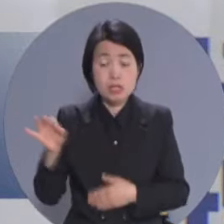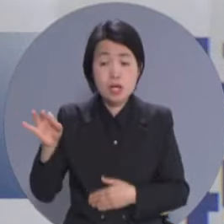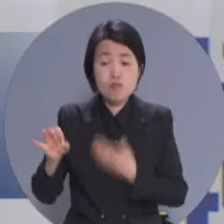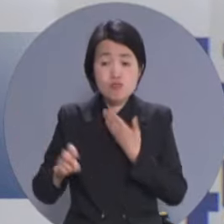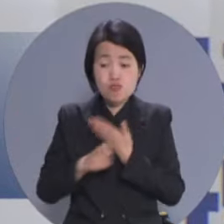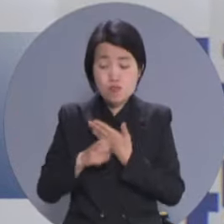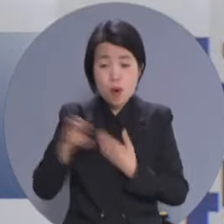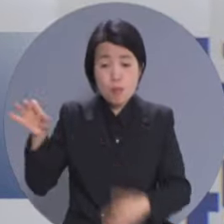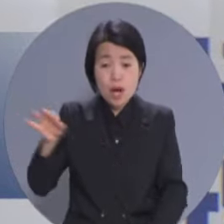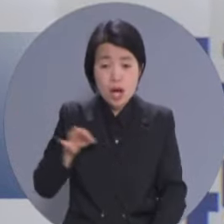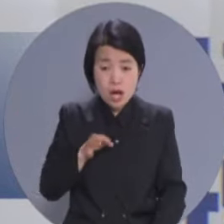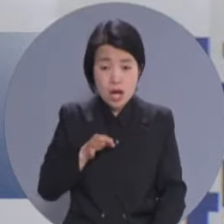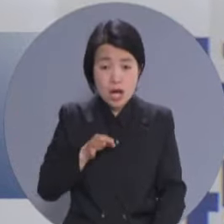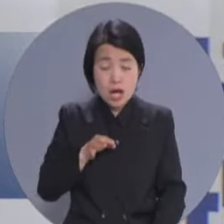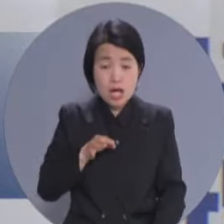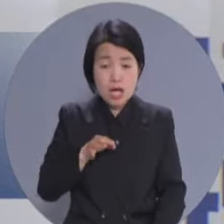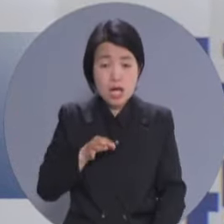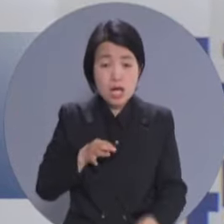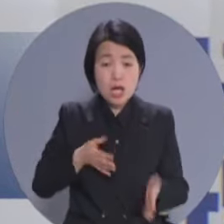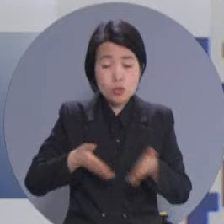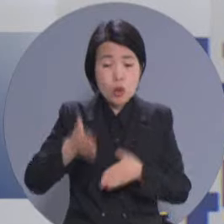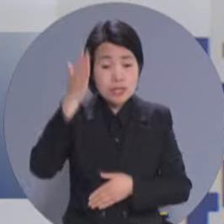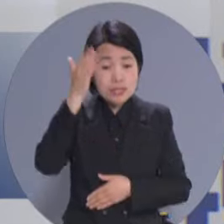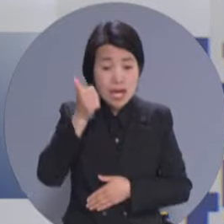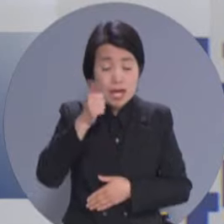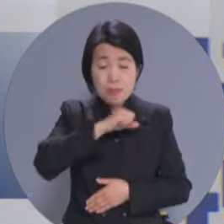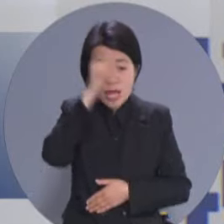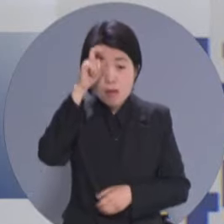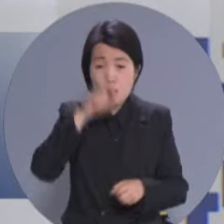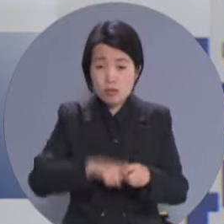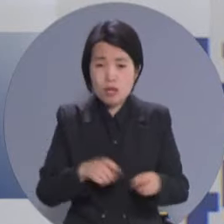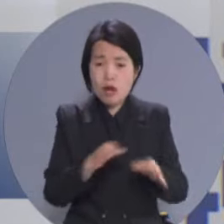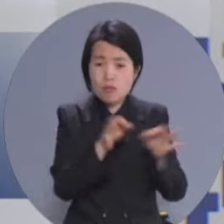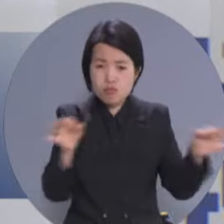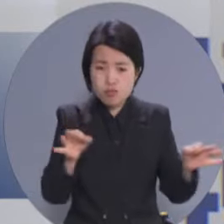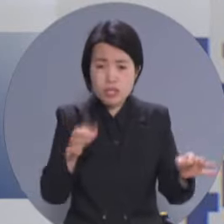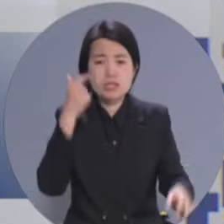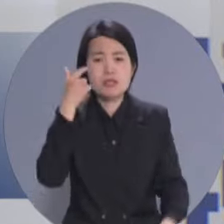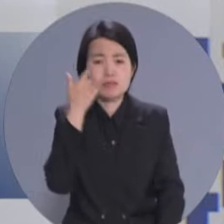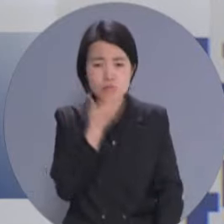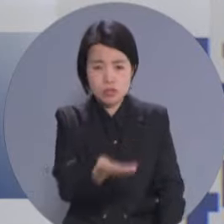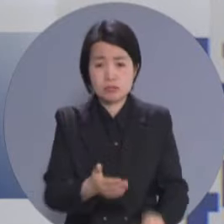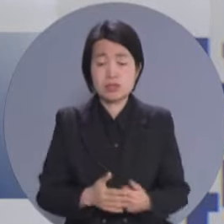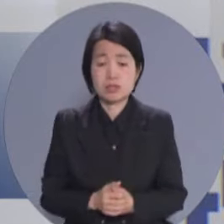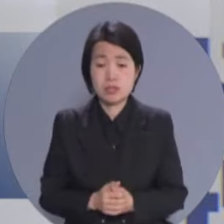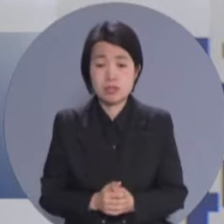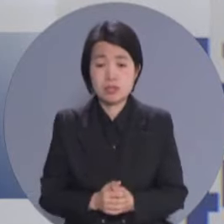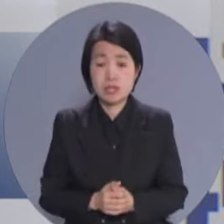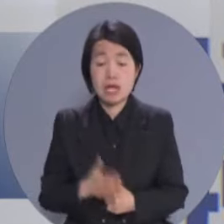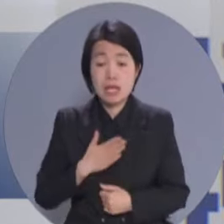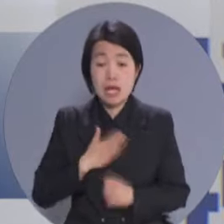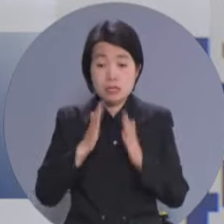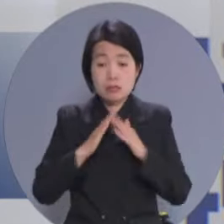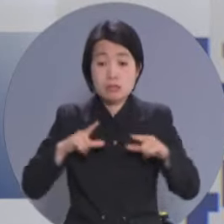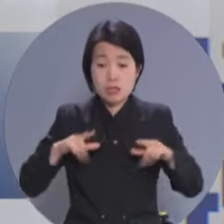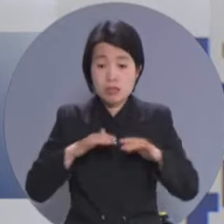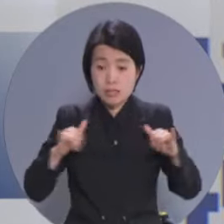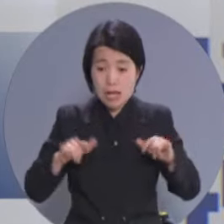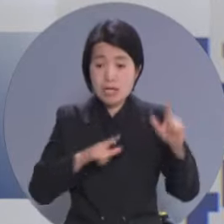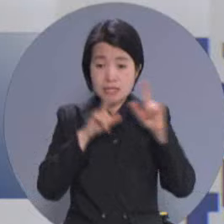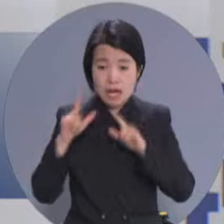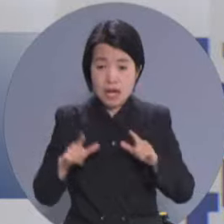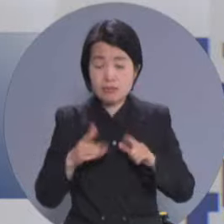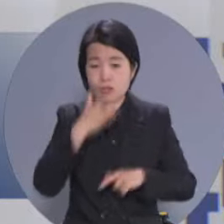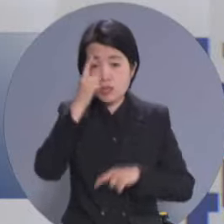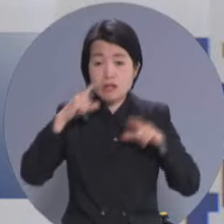부정하게 받은 돈을 도의장에 당선되기 위해서 뿌렸는지 묻고 싶습니다. 전남 도민 그리고